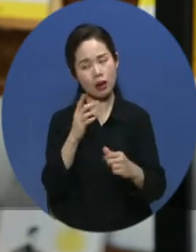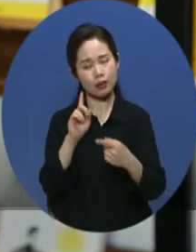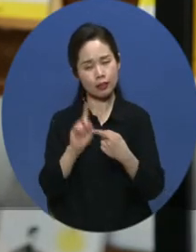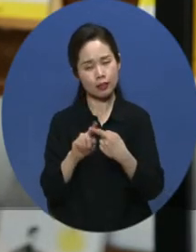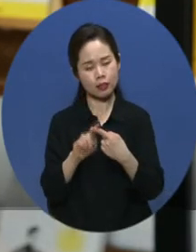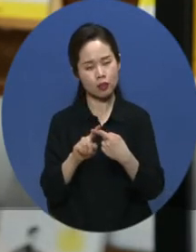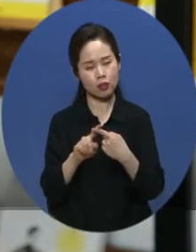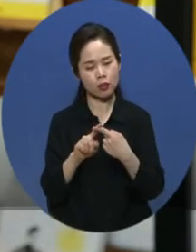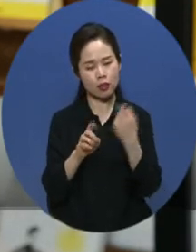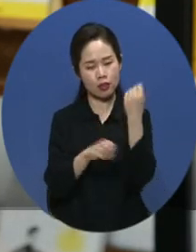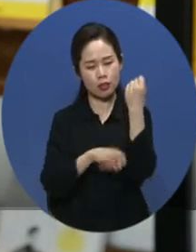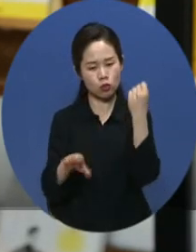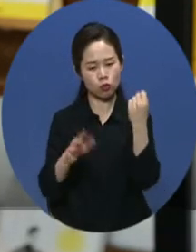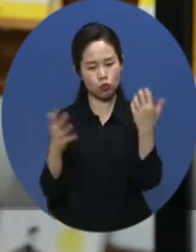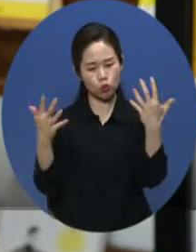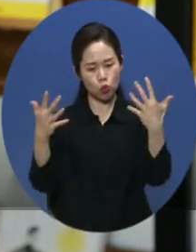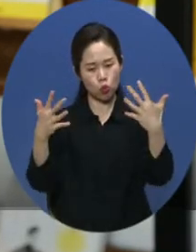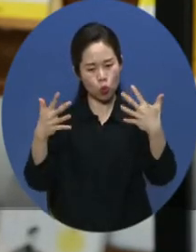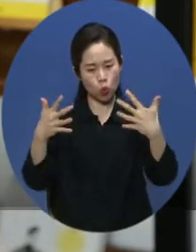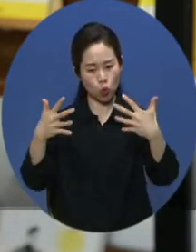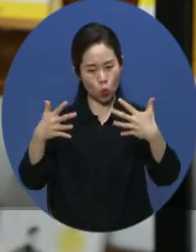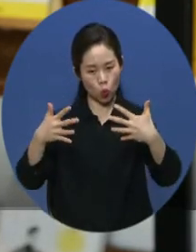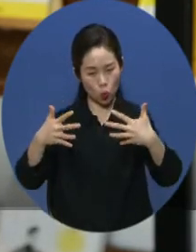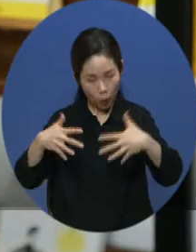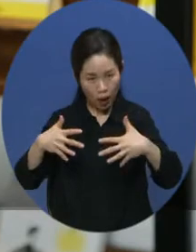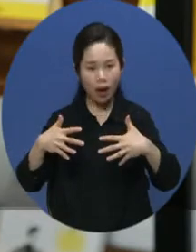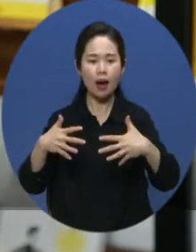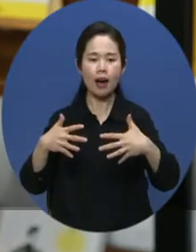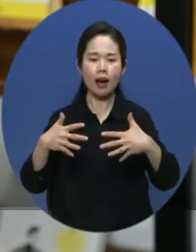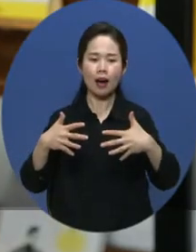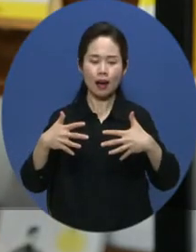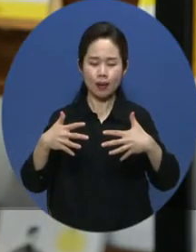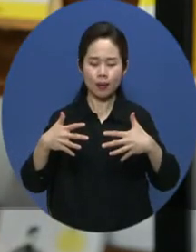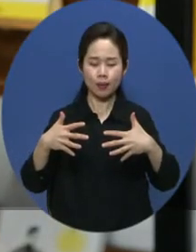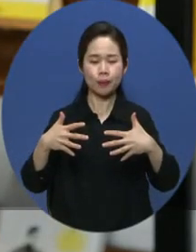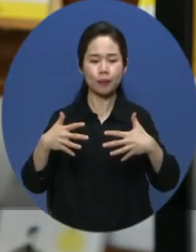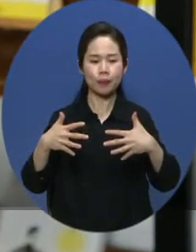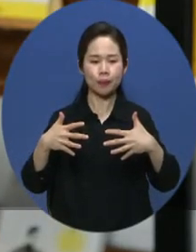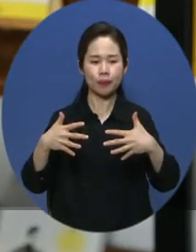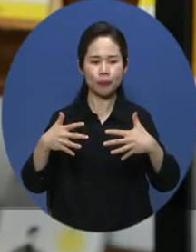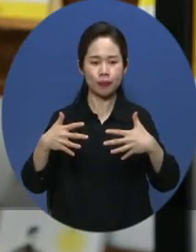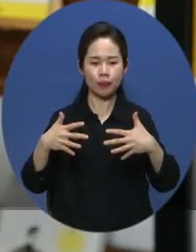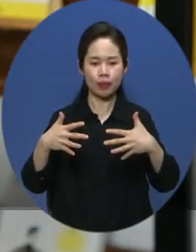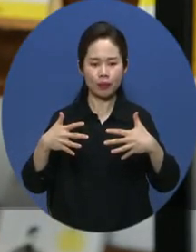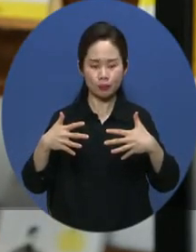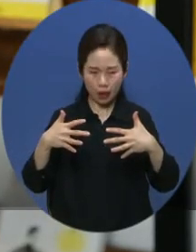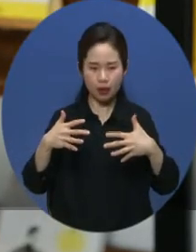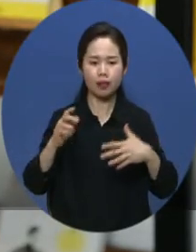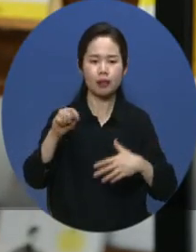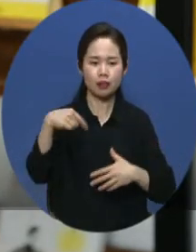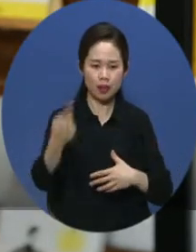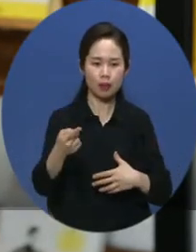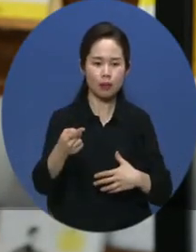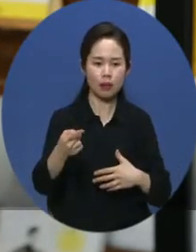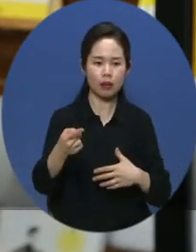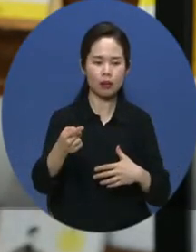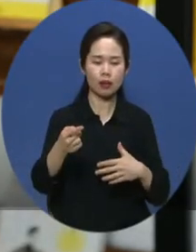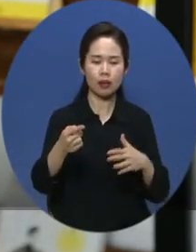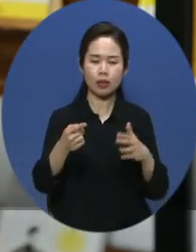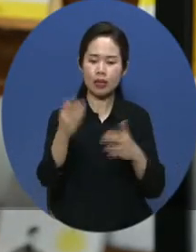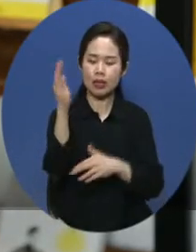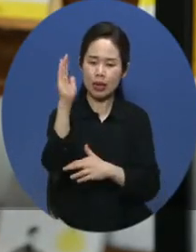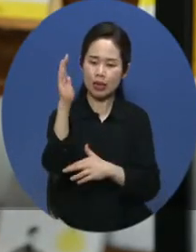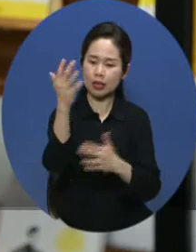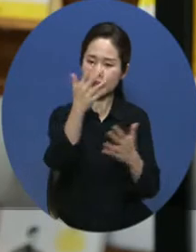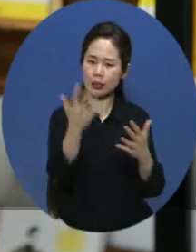이런 기준에 충족한 컨텐츠를 기획을 하게 되면 이제 어떻게 흐름을 이어갈 건지에